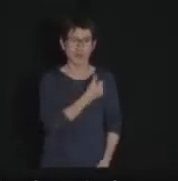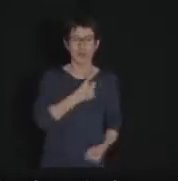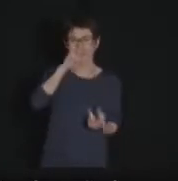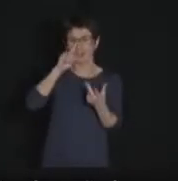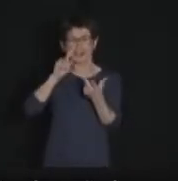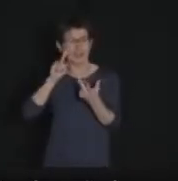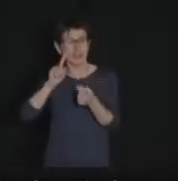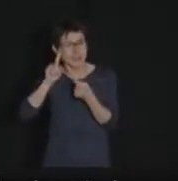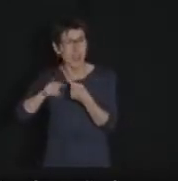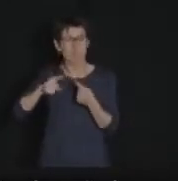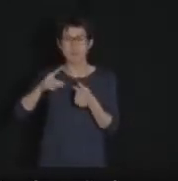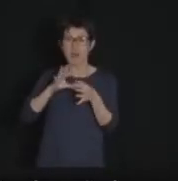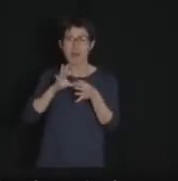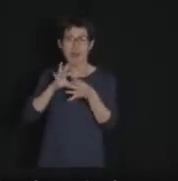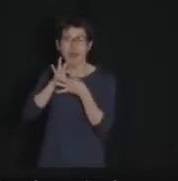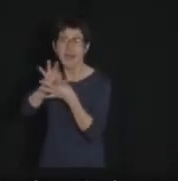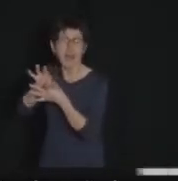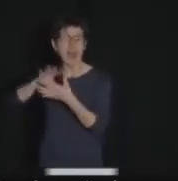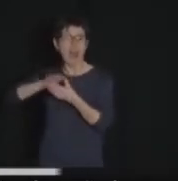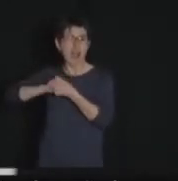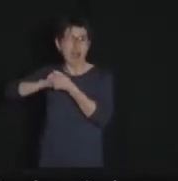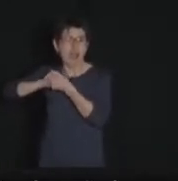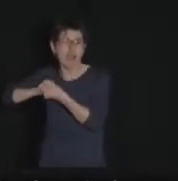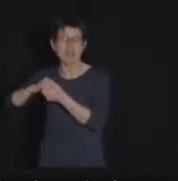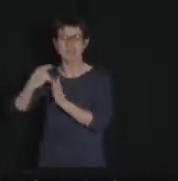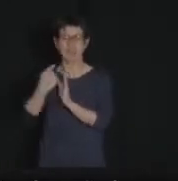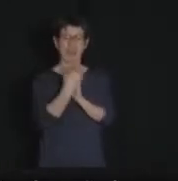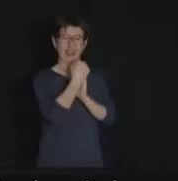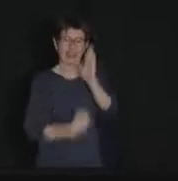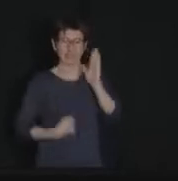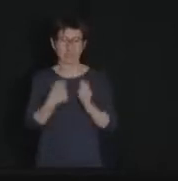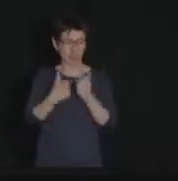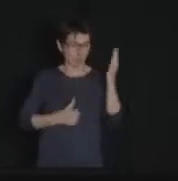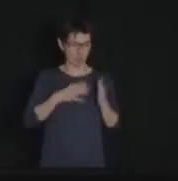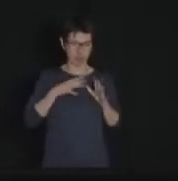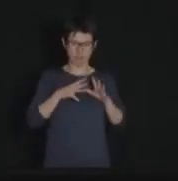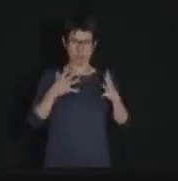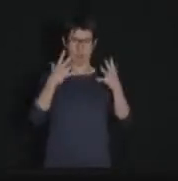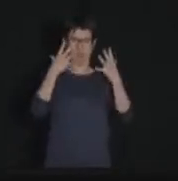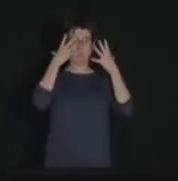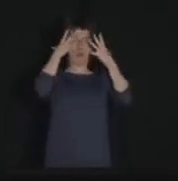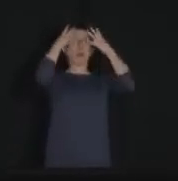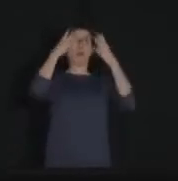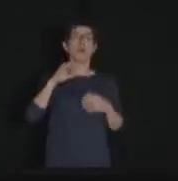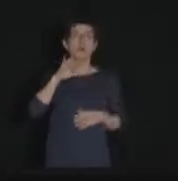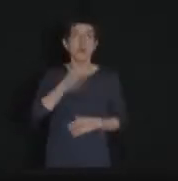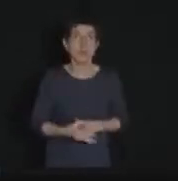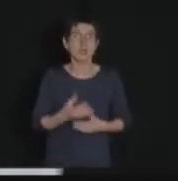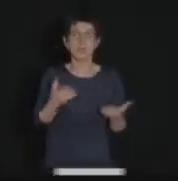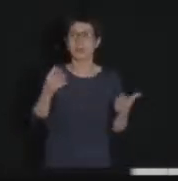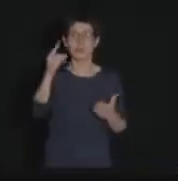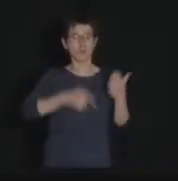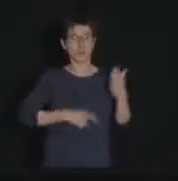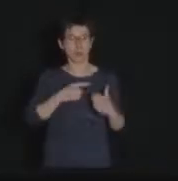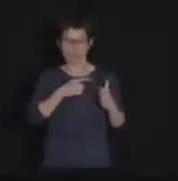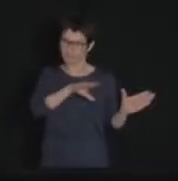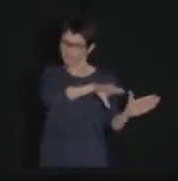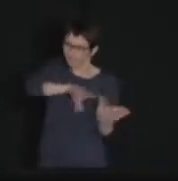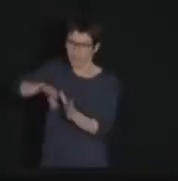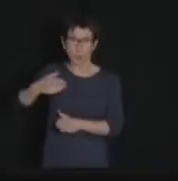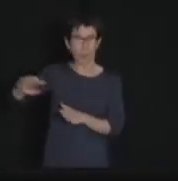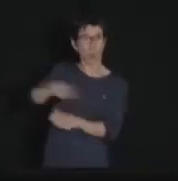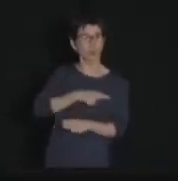mœurs, sur nos liens, sur nos listes d'amis. Oui, c'est une invasion. Il faut y mettre de l'ordre. Il faut rétablir la